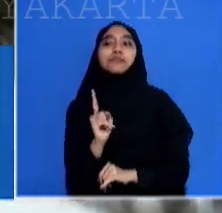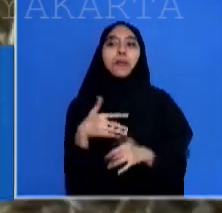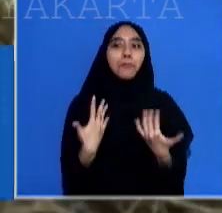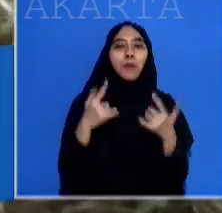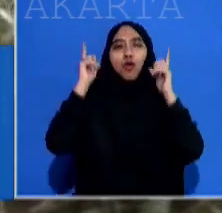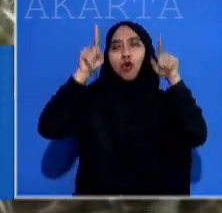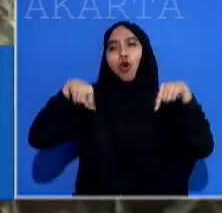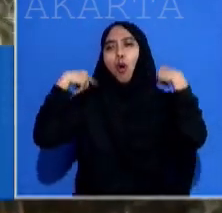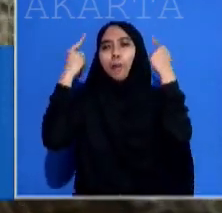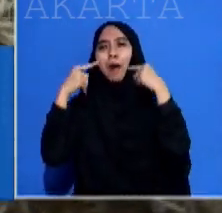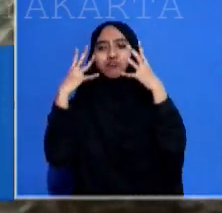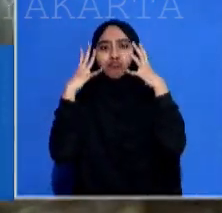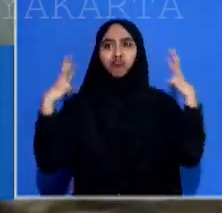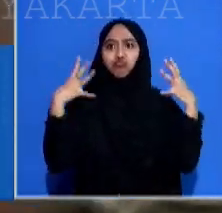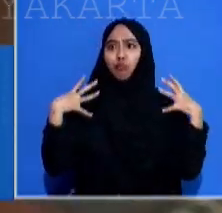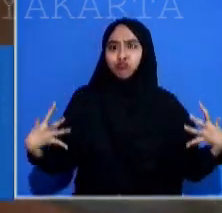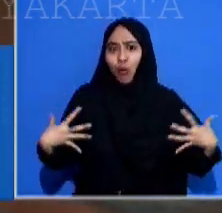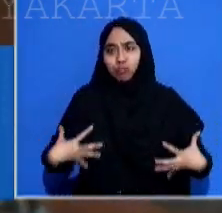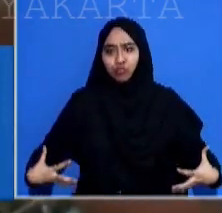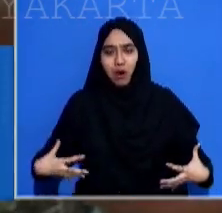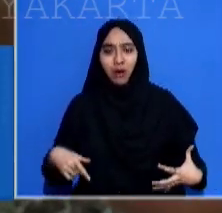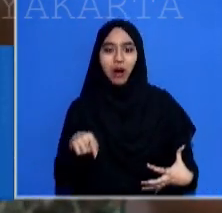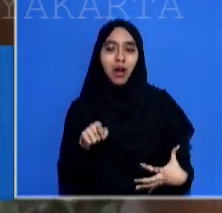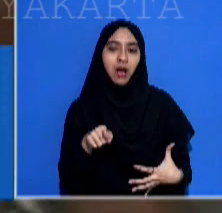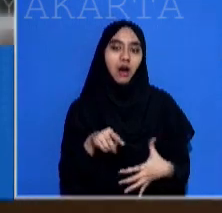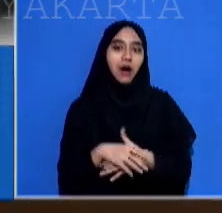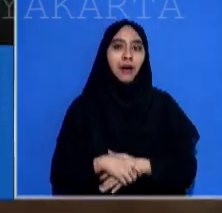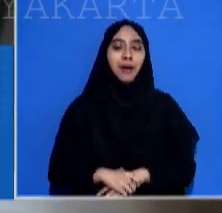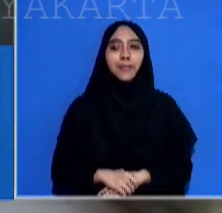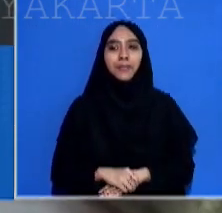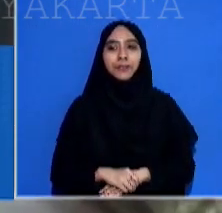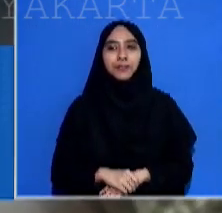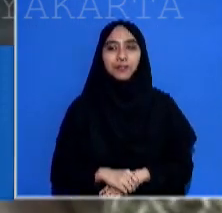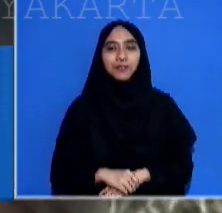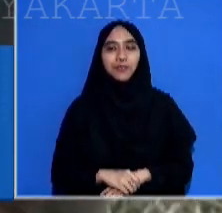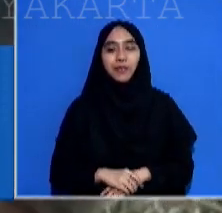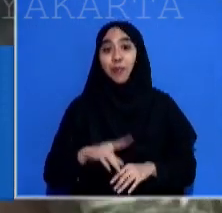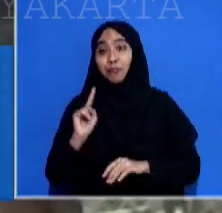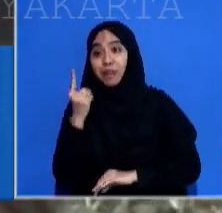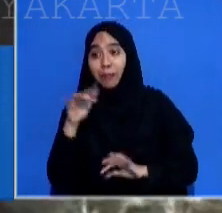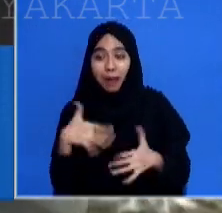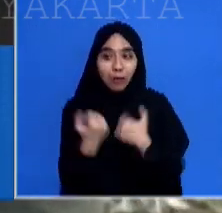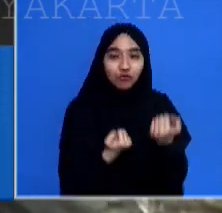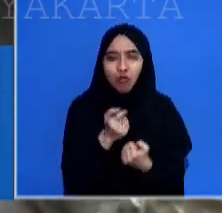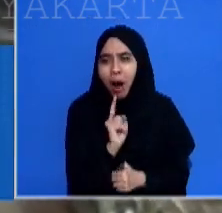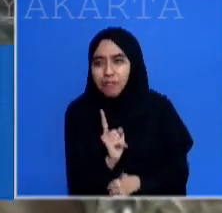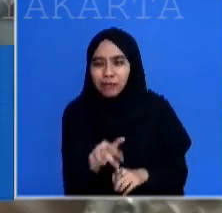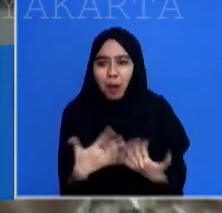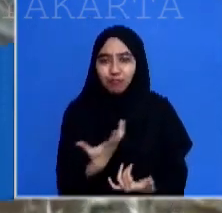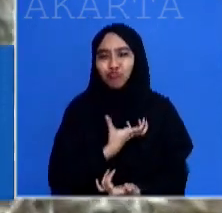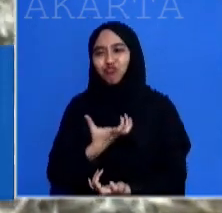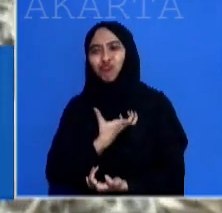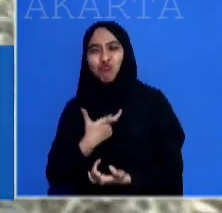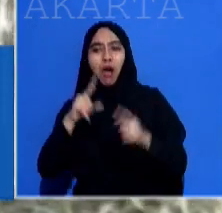ing badanipun. Usaha menika kawiwitan awit saking karemenanipun budidaya kewan ruminansia